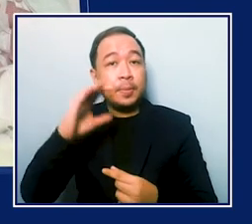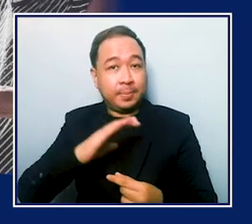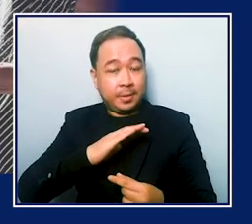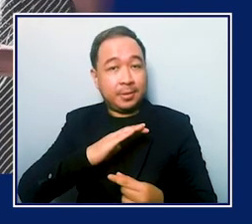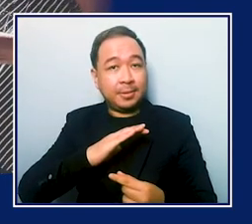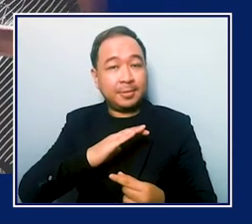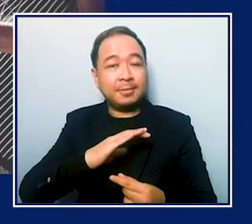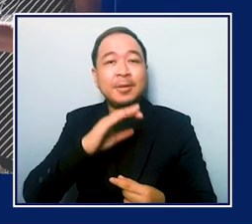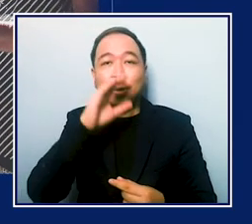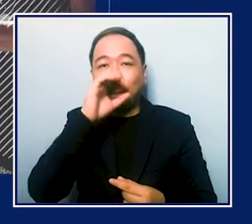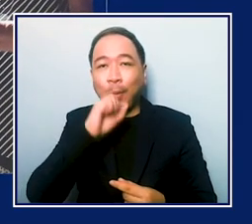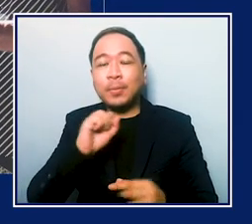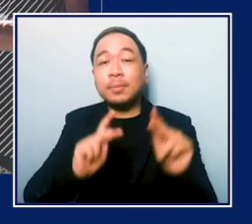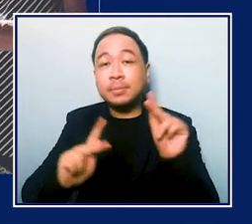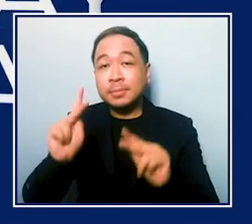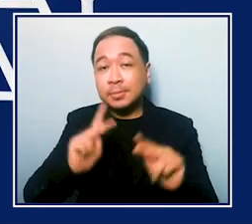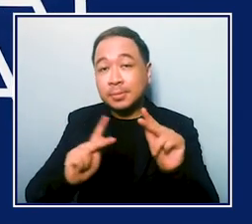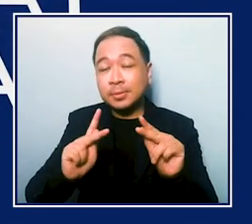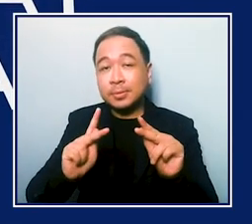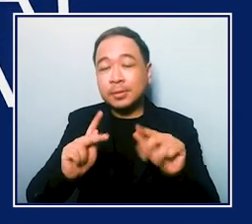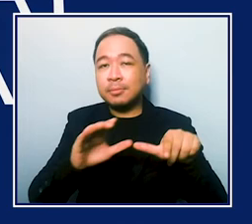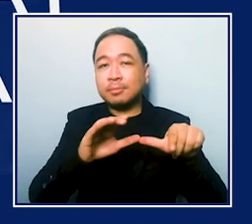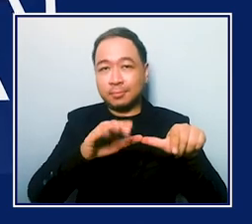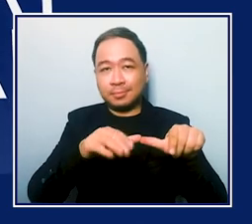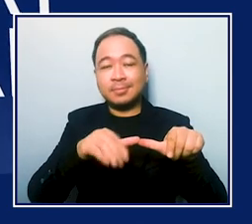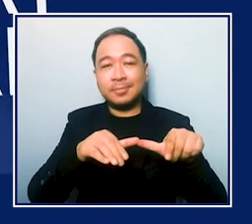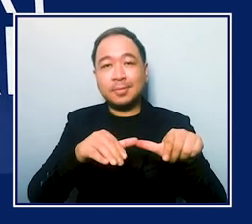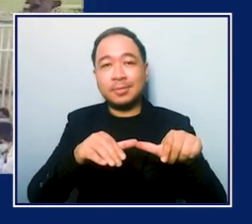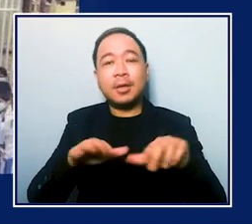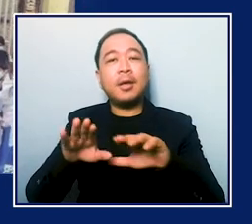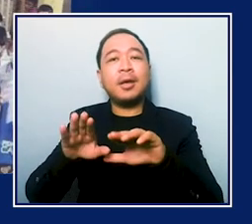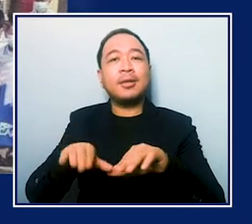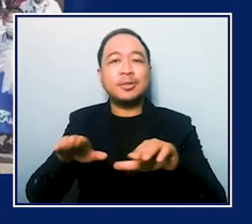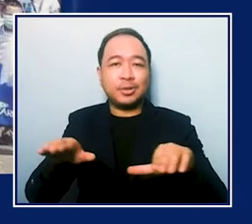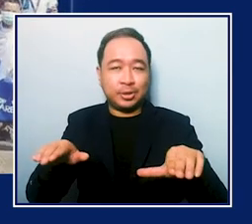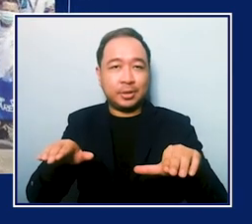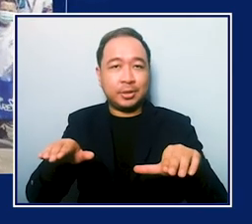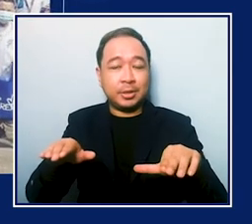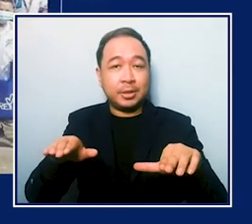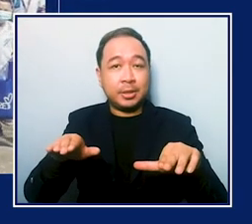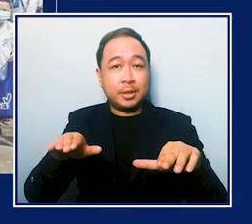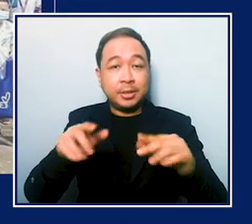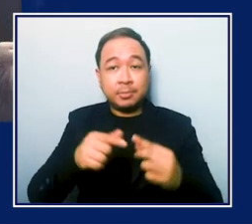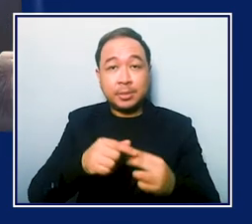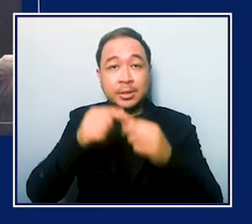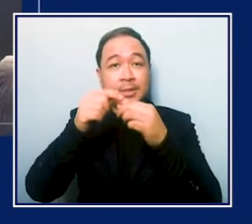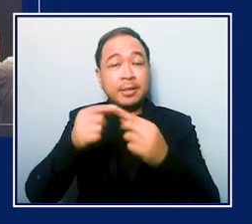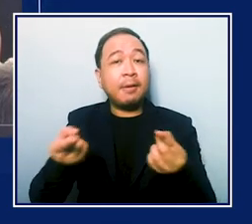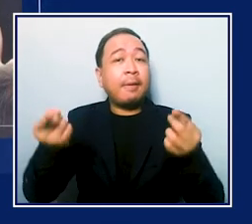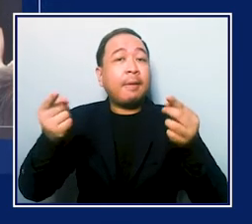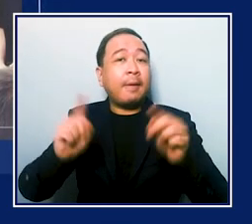kababaihan, senior citizens, mga may kapansanan at kabataan, lalo na